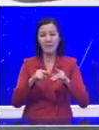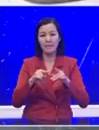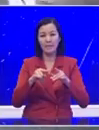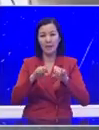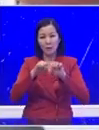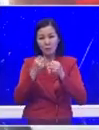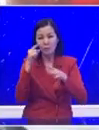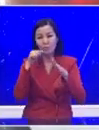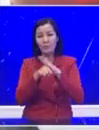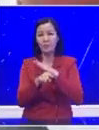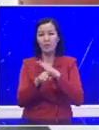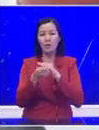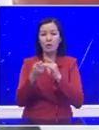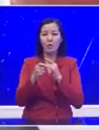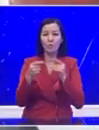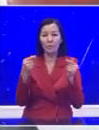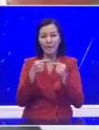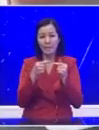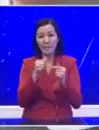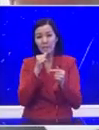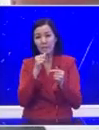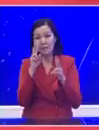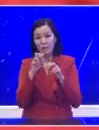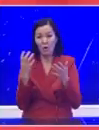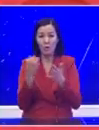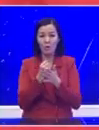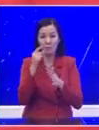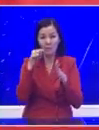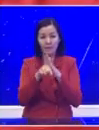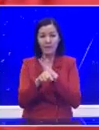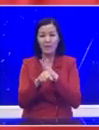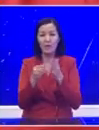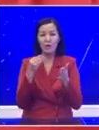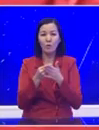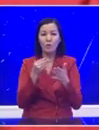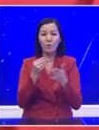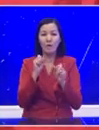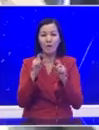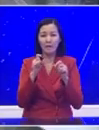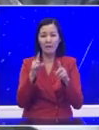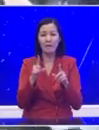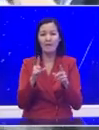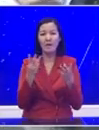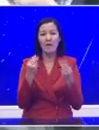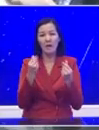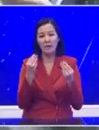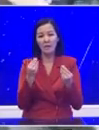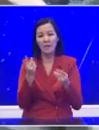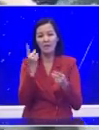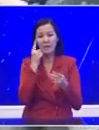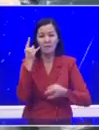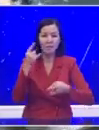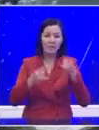арқылы, ал кейбіріне құлыптардың кілттерін тауып кірген. Тек құнды заттарды алып отырған, олардың ішінде алтын, ақша,